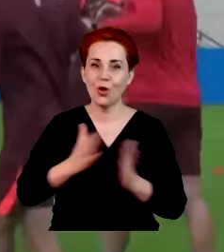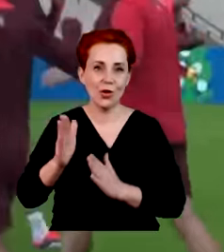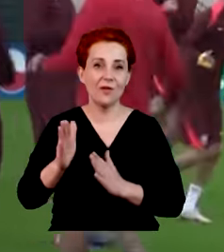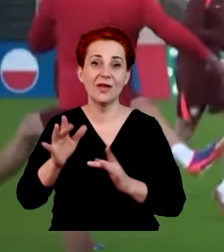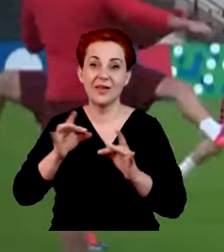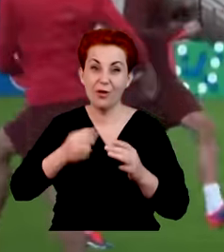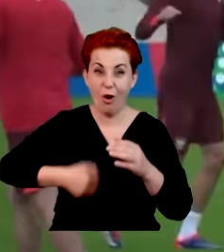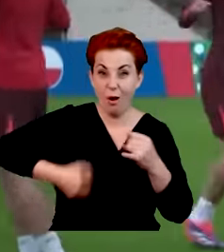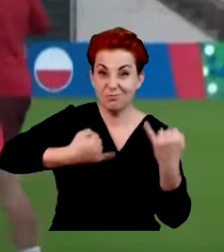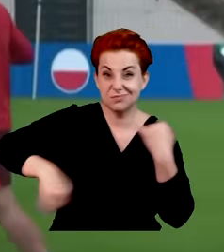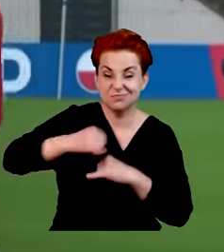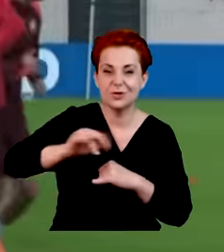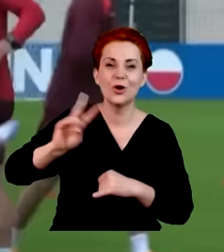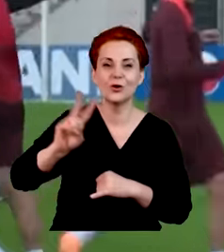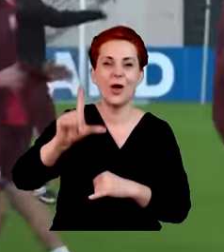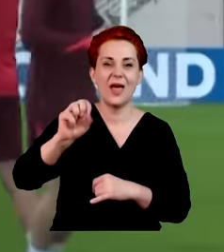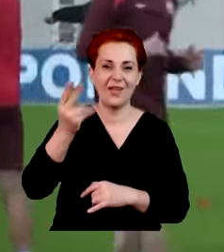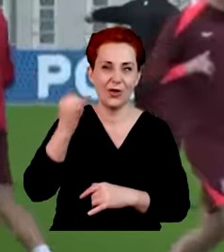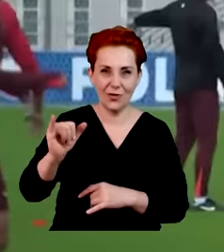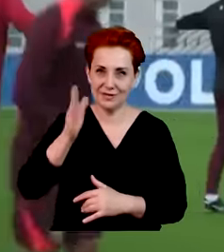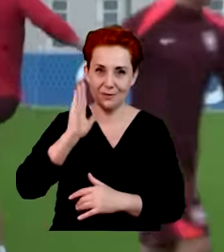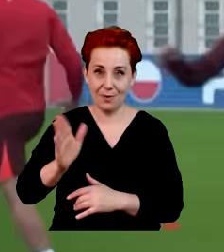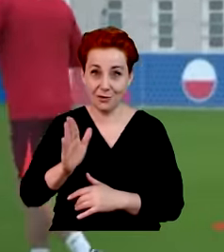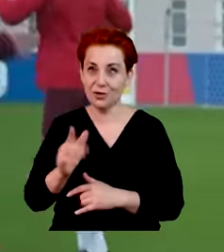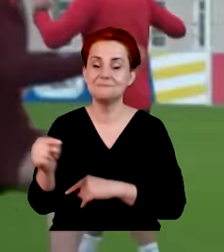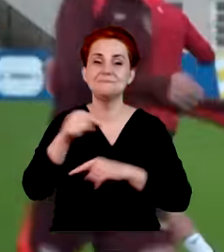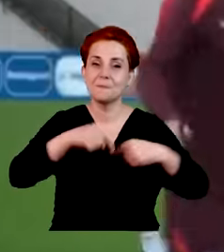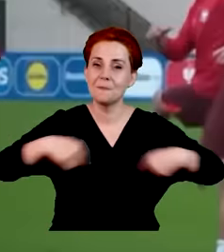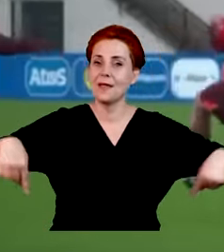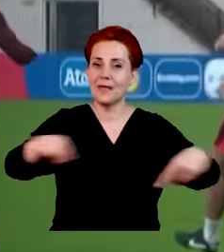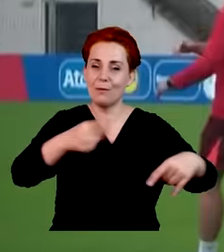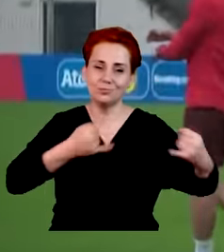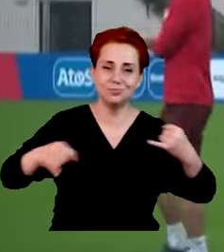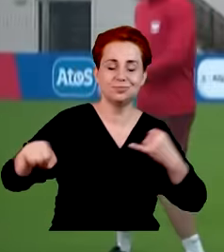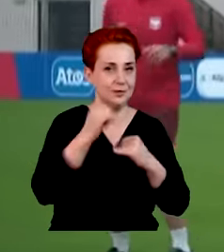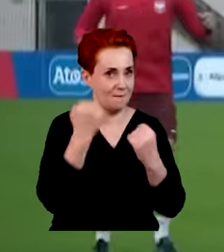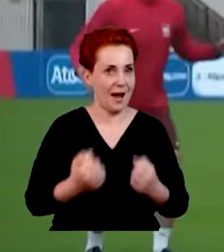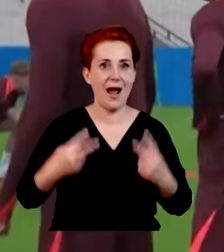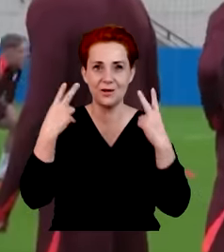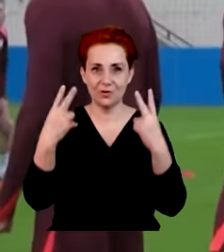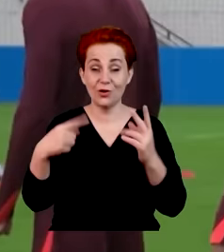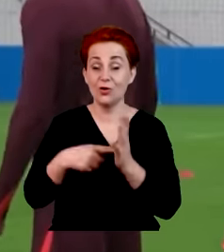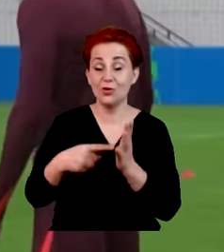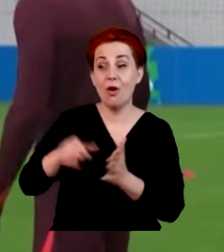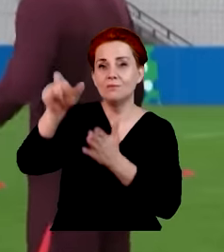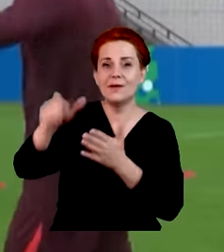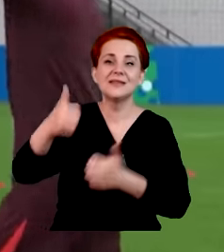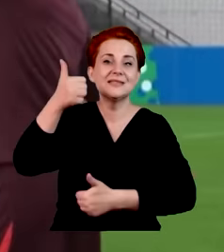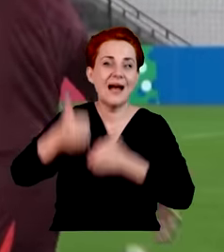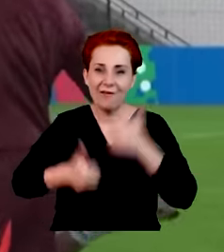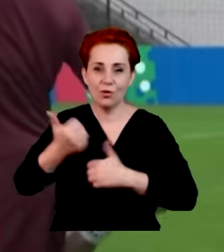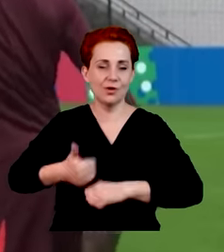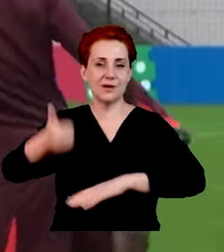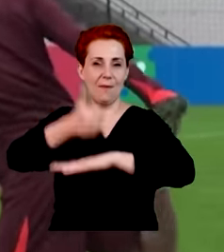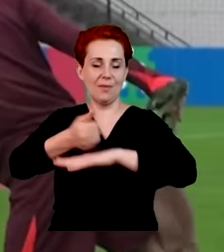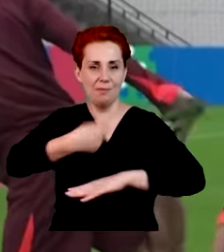sekund ma być Robert Lewandowski jego obecność na boisku będzie bardzo istotna i tego zawodnika naszego kapitana Bardzo potrzebujemy